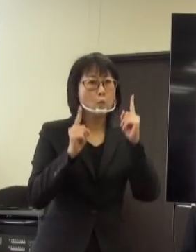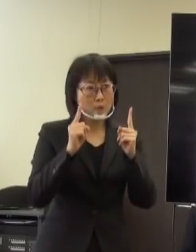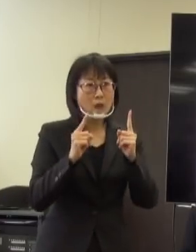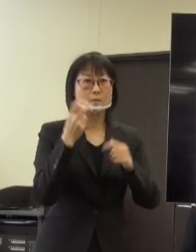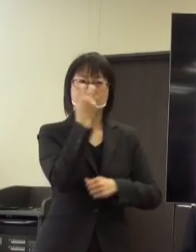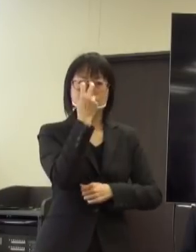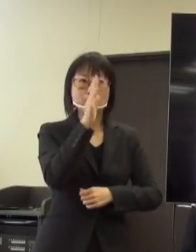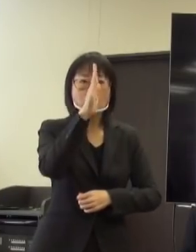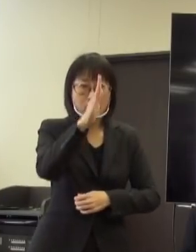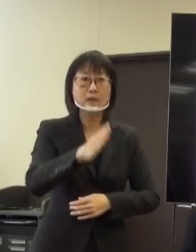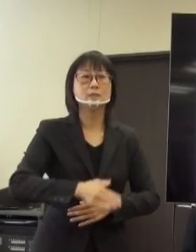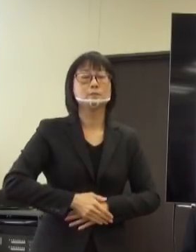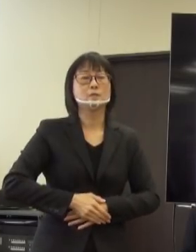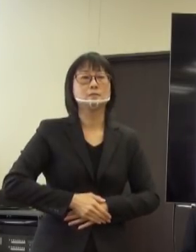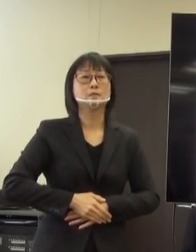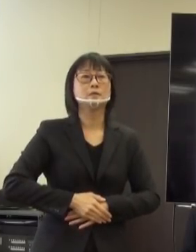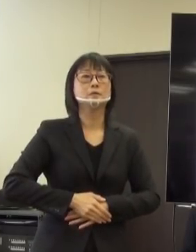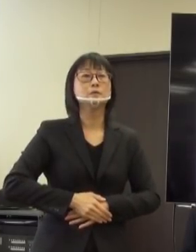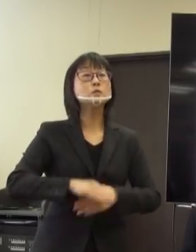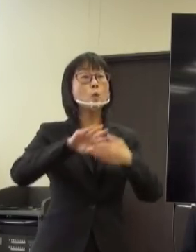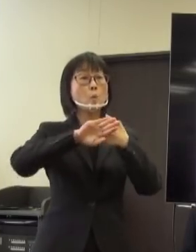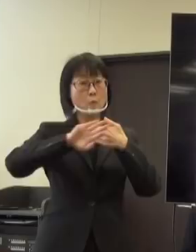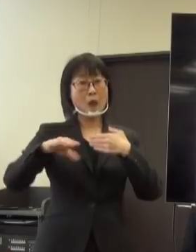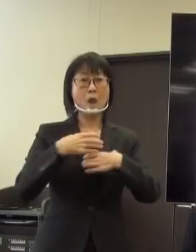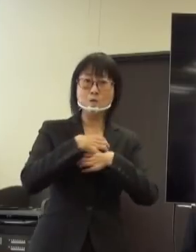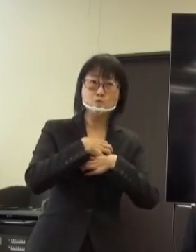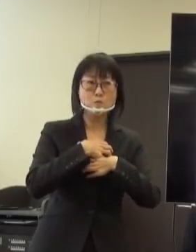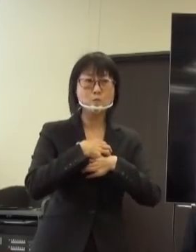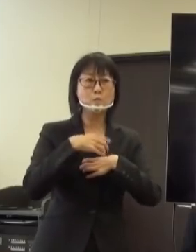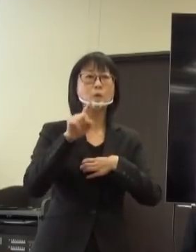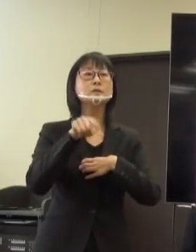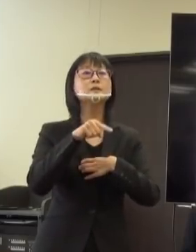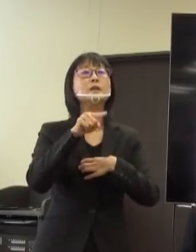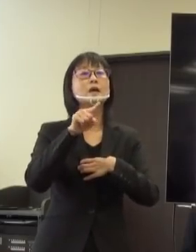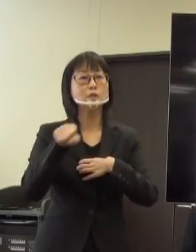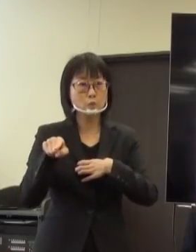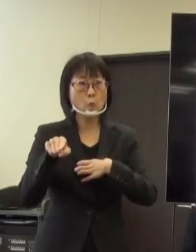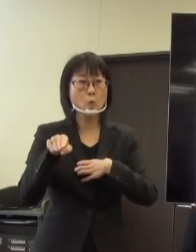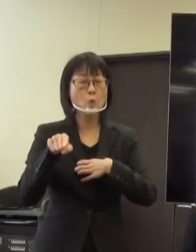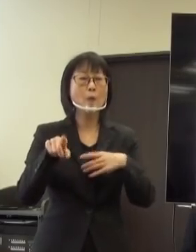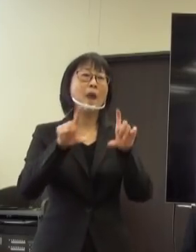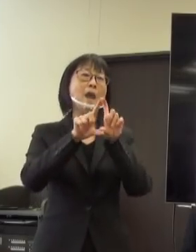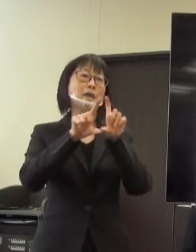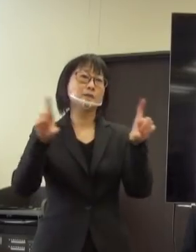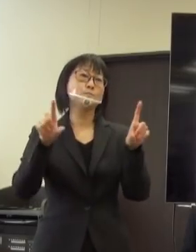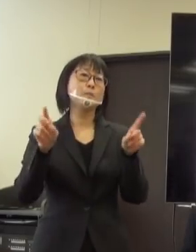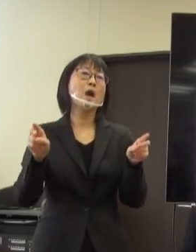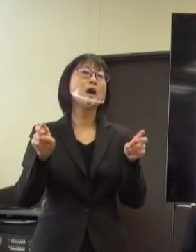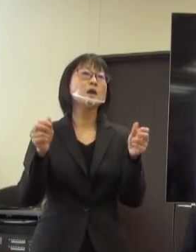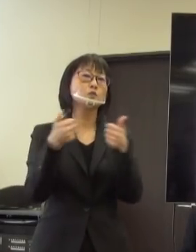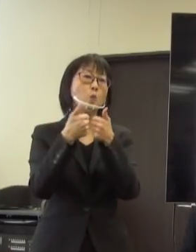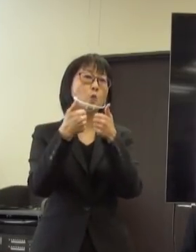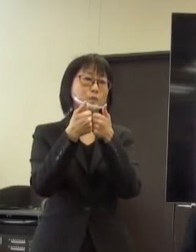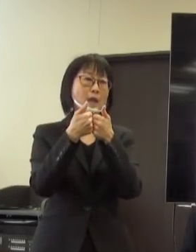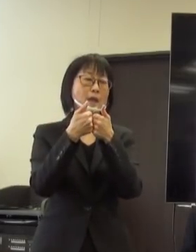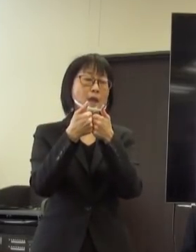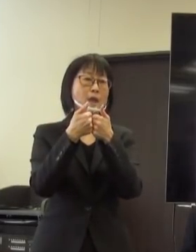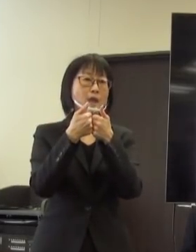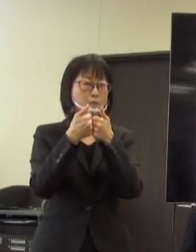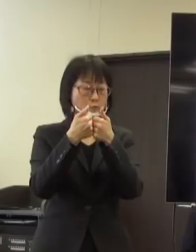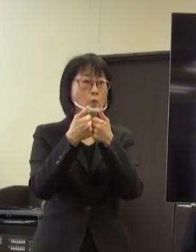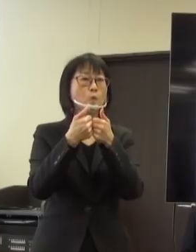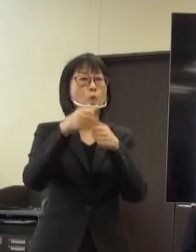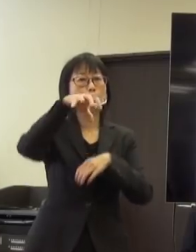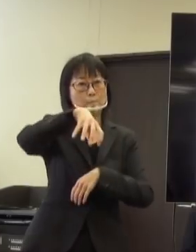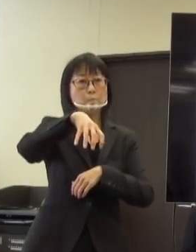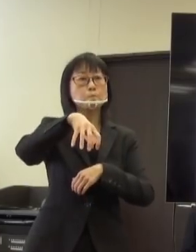はですね、新型コロナウイルスの一般電話相談を実施しておりますので、こちらにご相談を